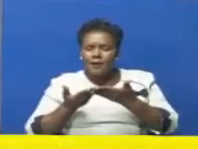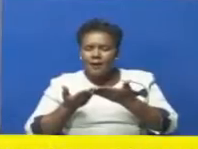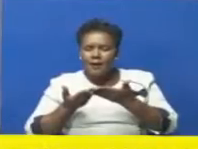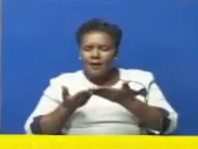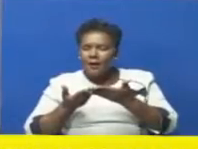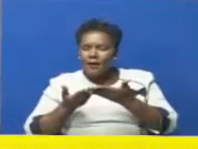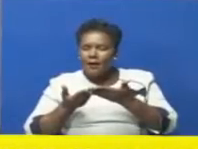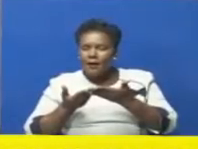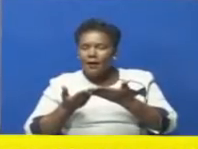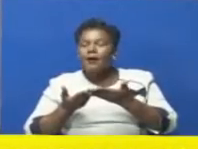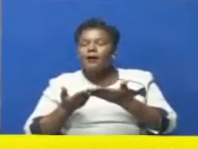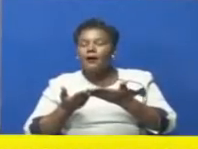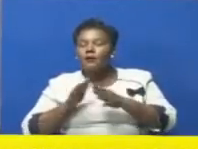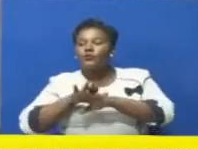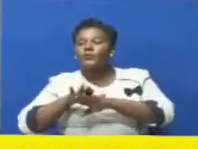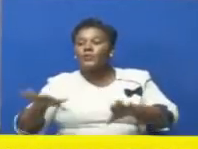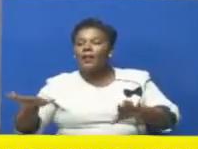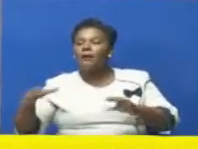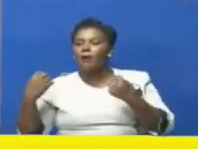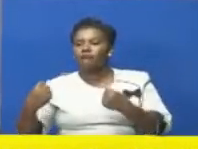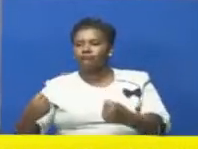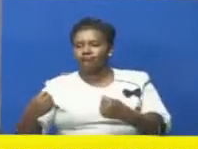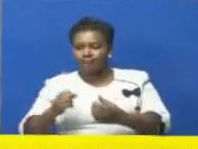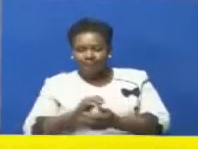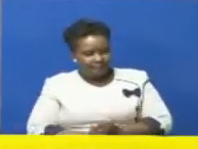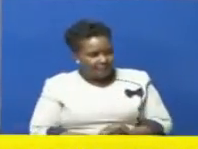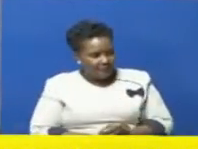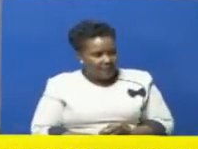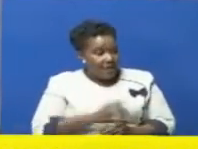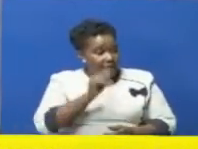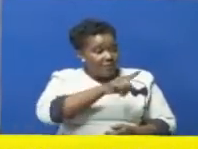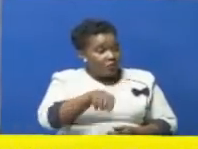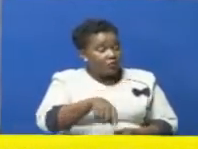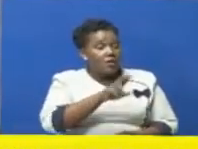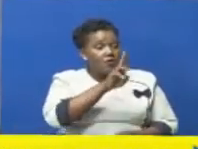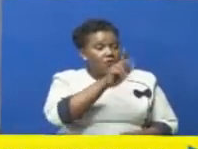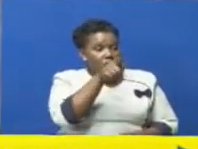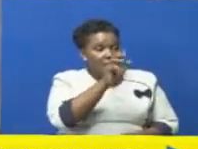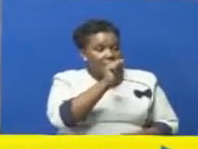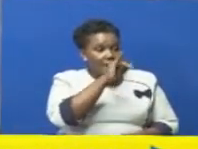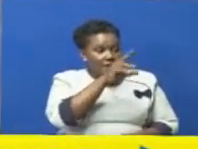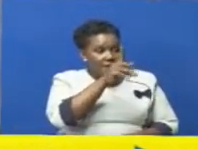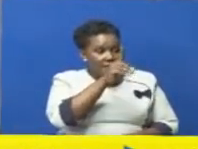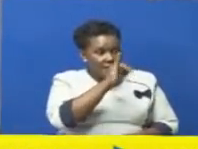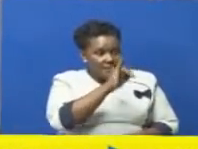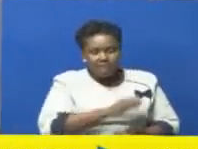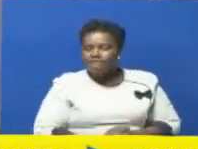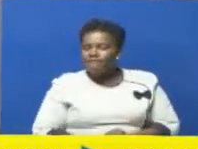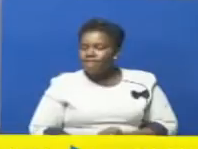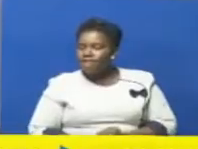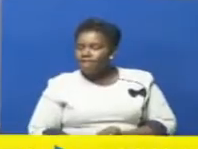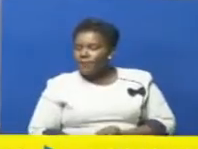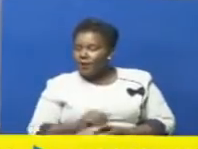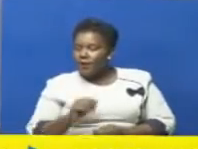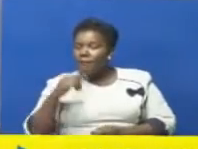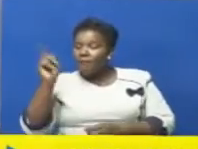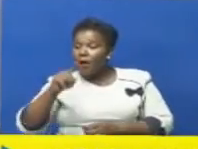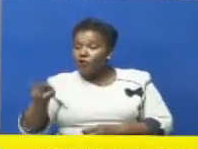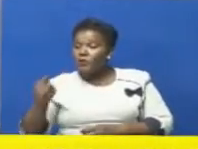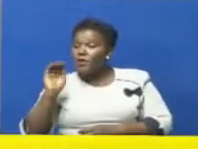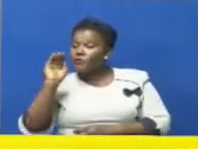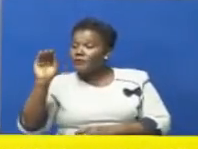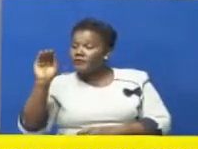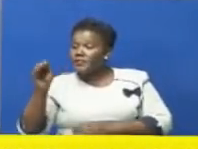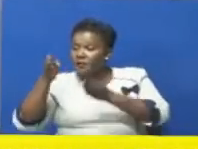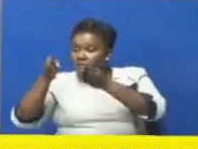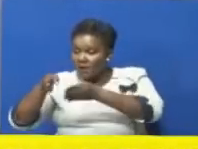sababu haya makosa ya ugaidi, makosa ya kusafisha binadamu, makosa kusafisha binadamu haramu, haya